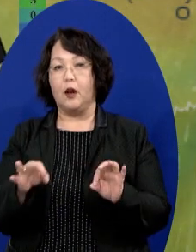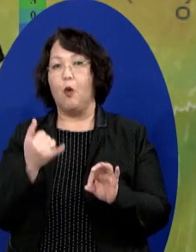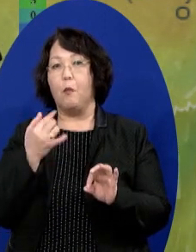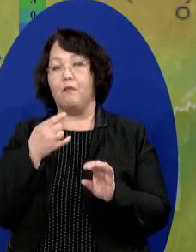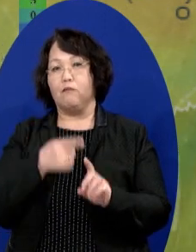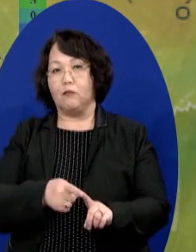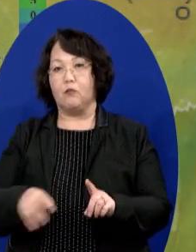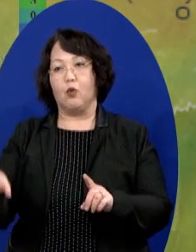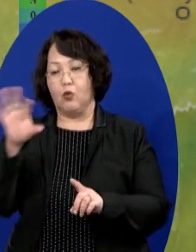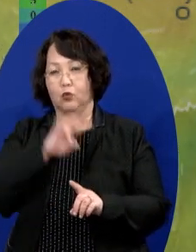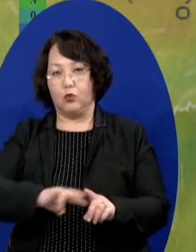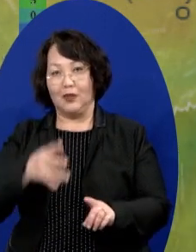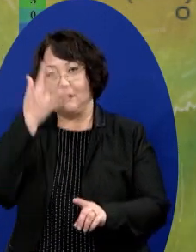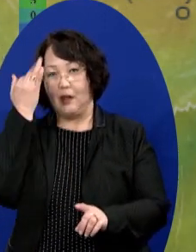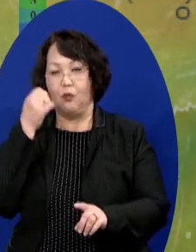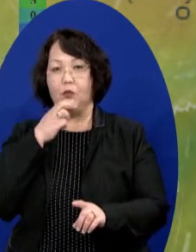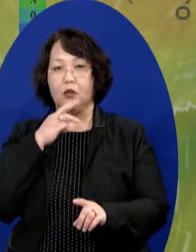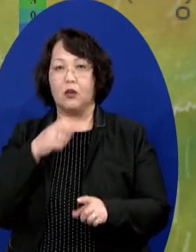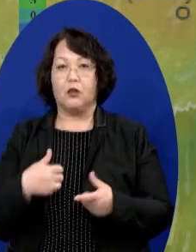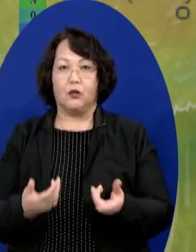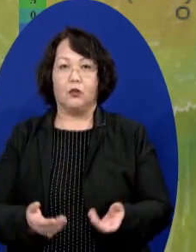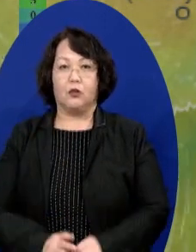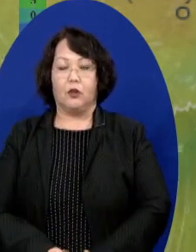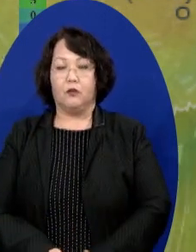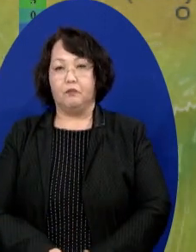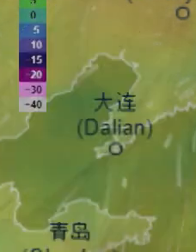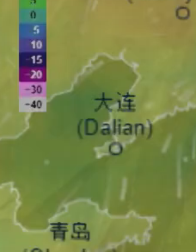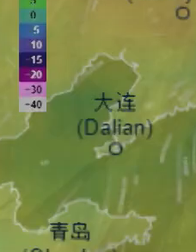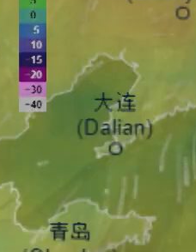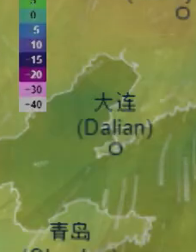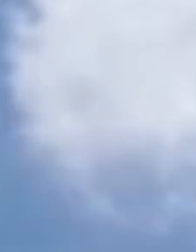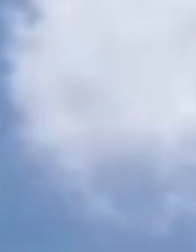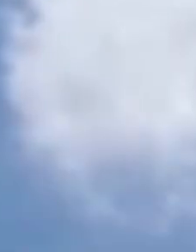болон нийт нутгийн ойрын 5-1 цагаар мэдээллийг хүлээн авч үзнэ.